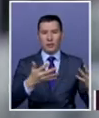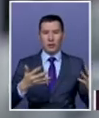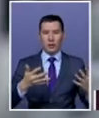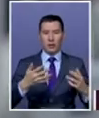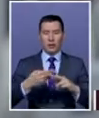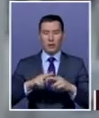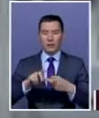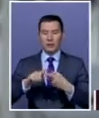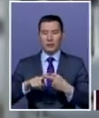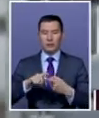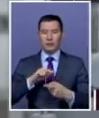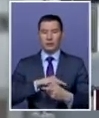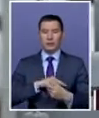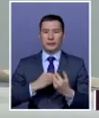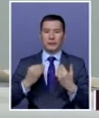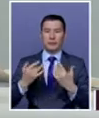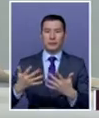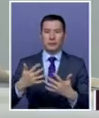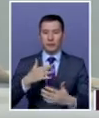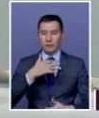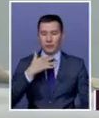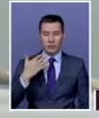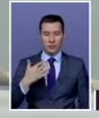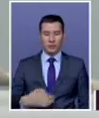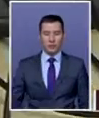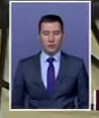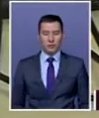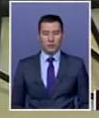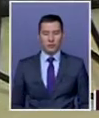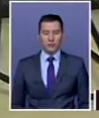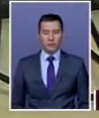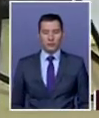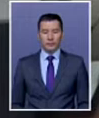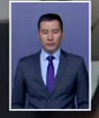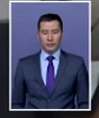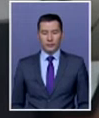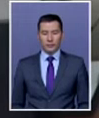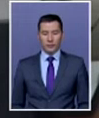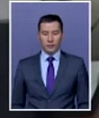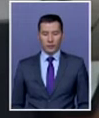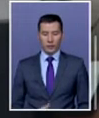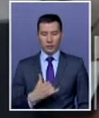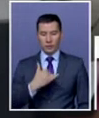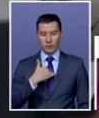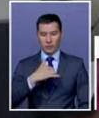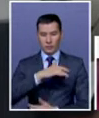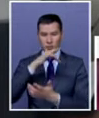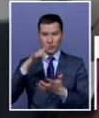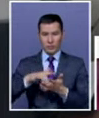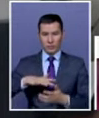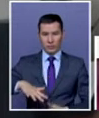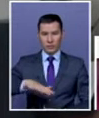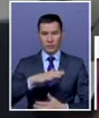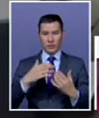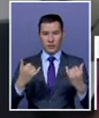по обеспечению занятости населения стал особенно актуальным. У нас в городе на